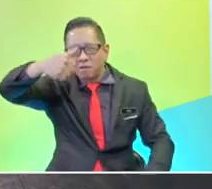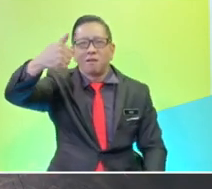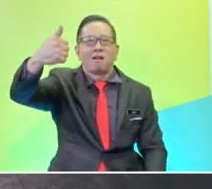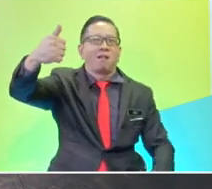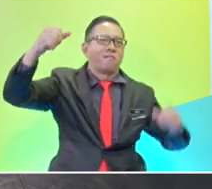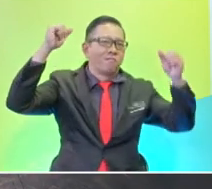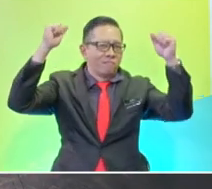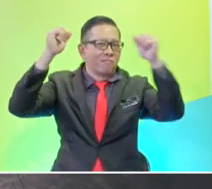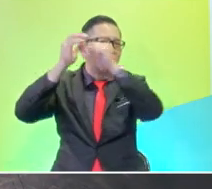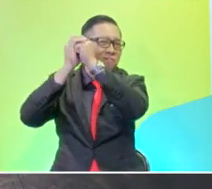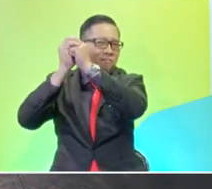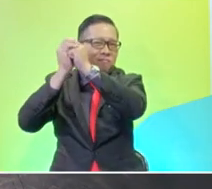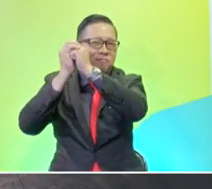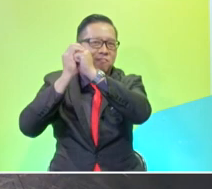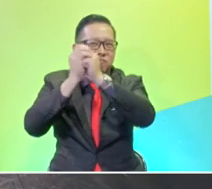saya